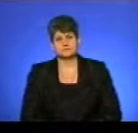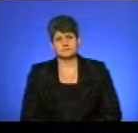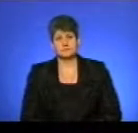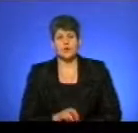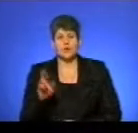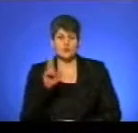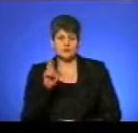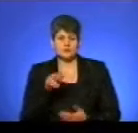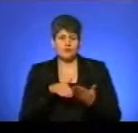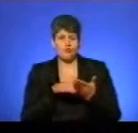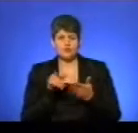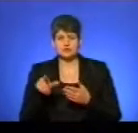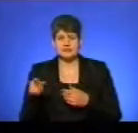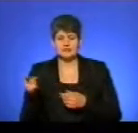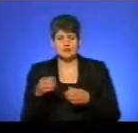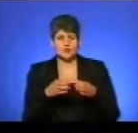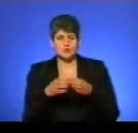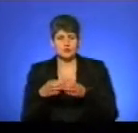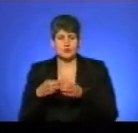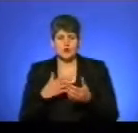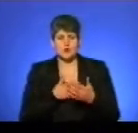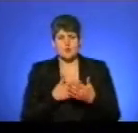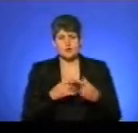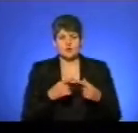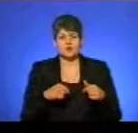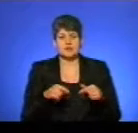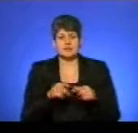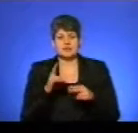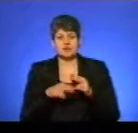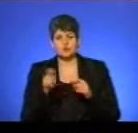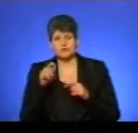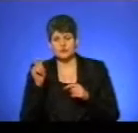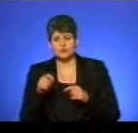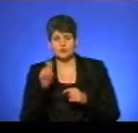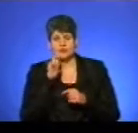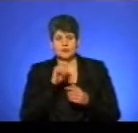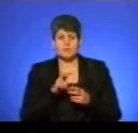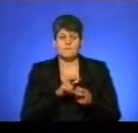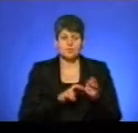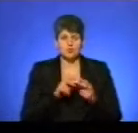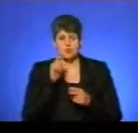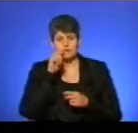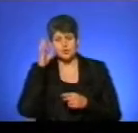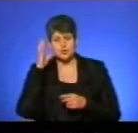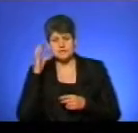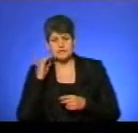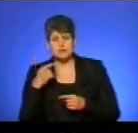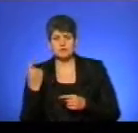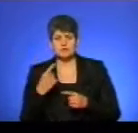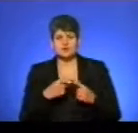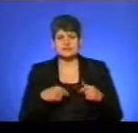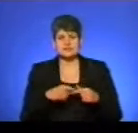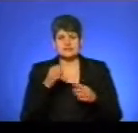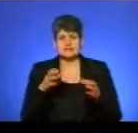У п'ятницю волонтери тернопільських осередків громадських організацій «Закінчимо війну», «Україна пошук», українського козацтва, обласної організації